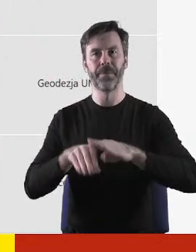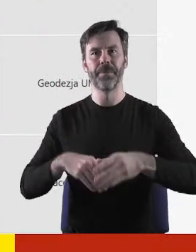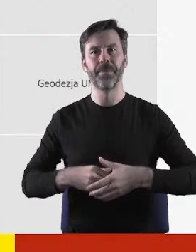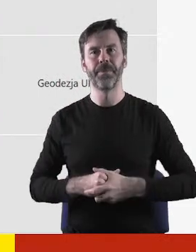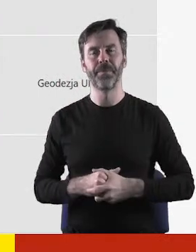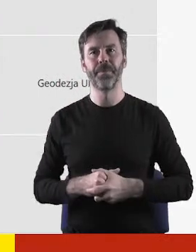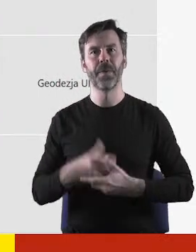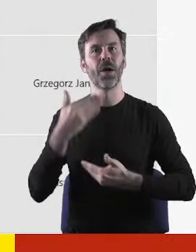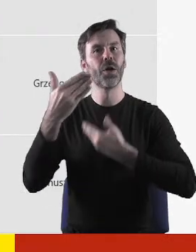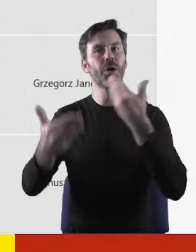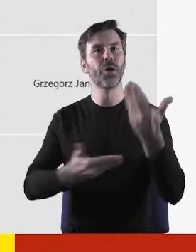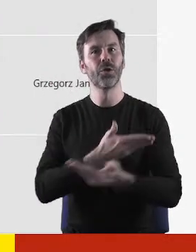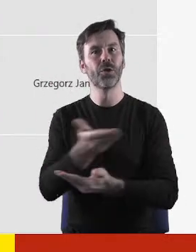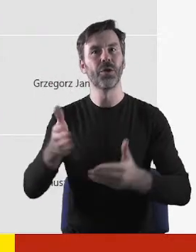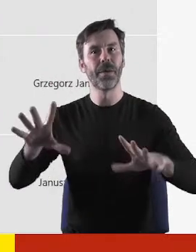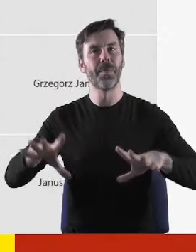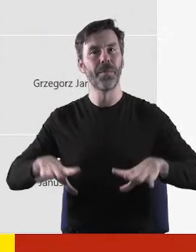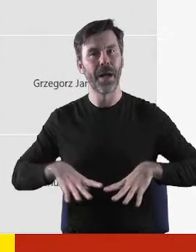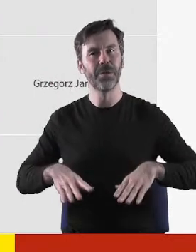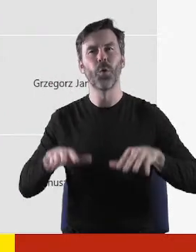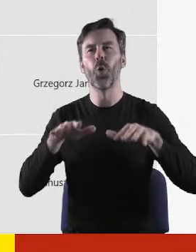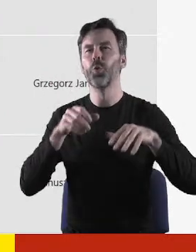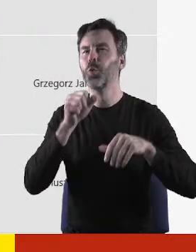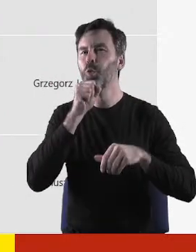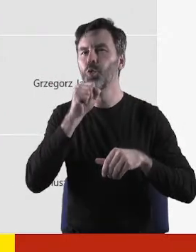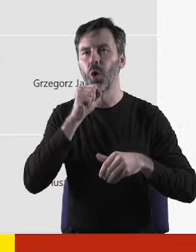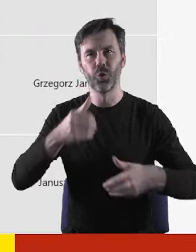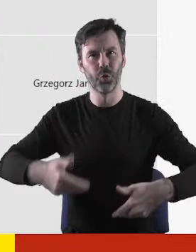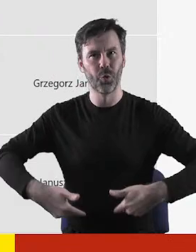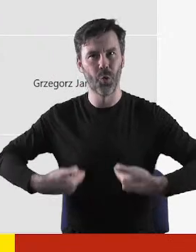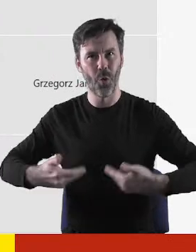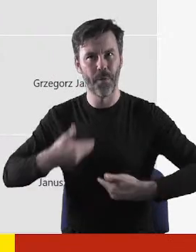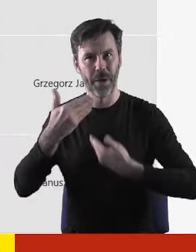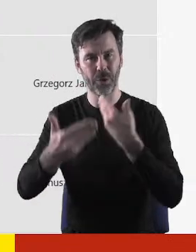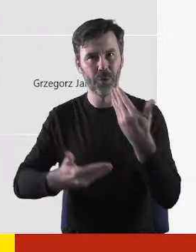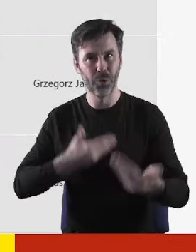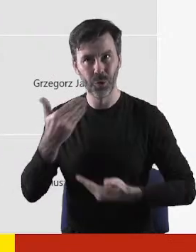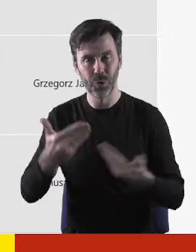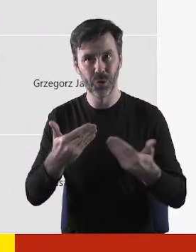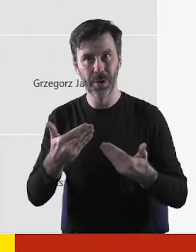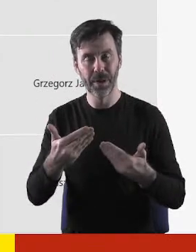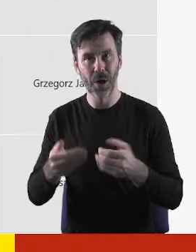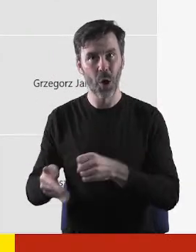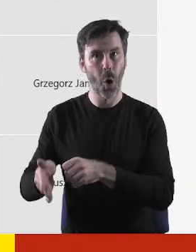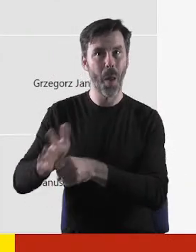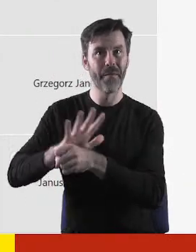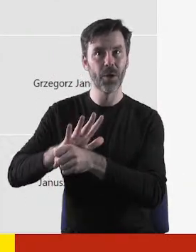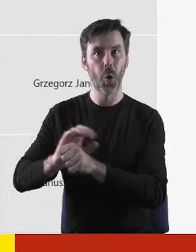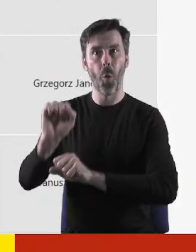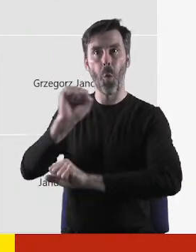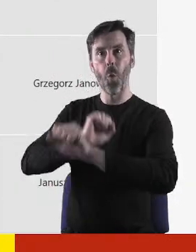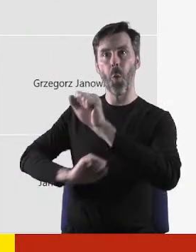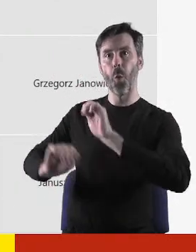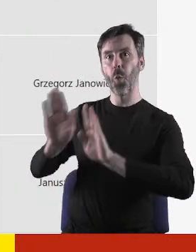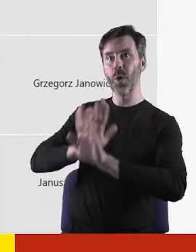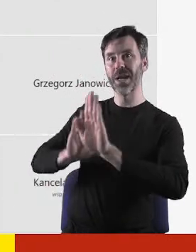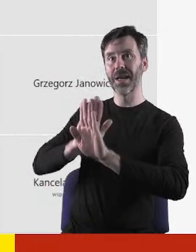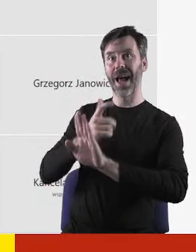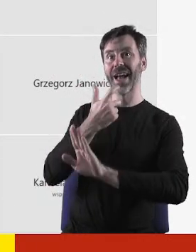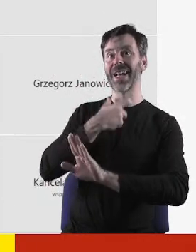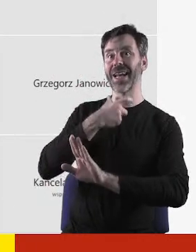i życzę wszystkim Państwu Radnym przede wszystkim dużo zdrowia, unikania zagrożenia covidowego i grypowego, bo zdaje się, że mamy